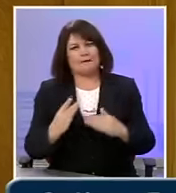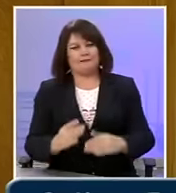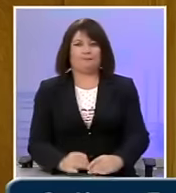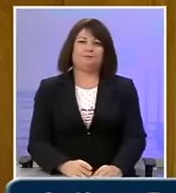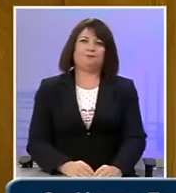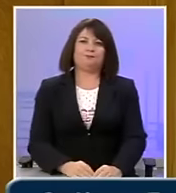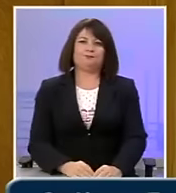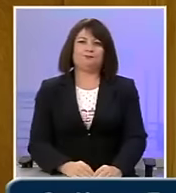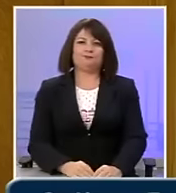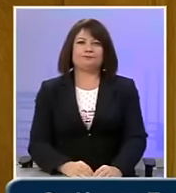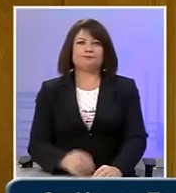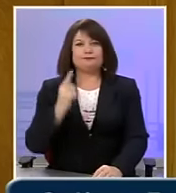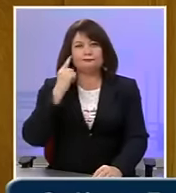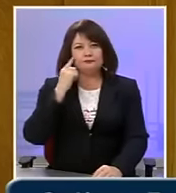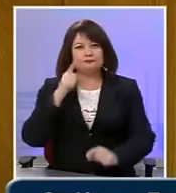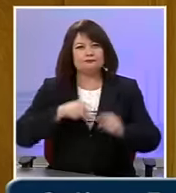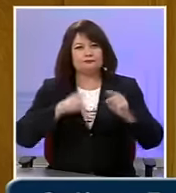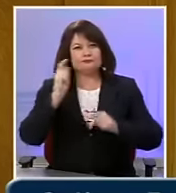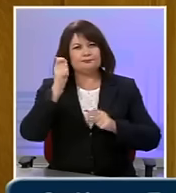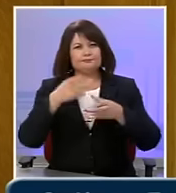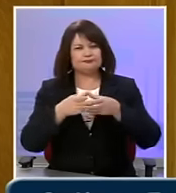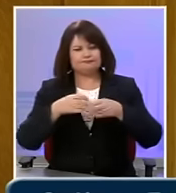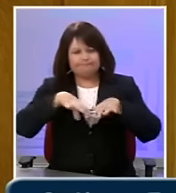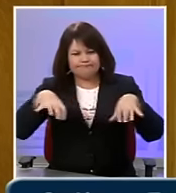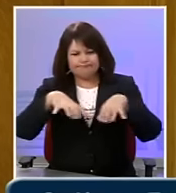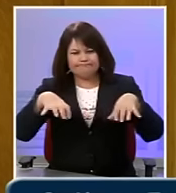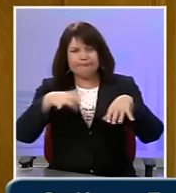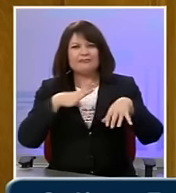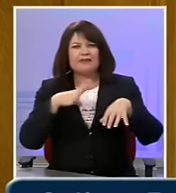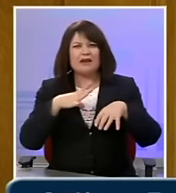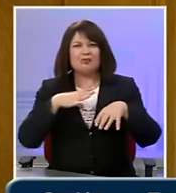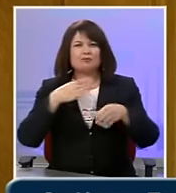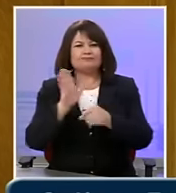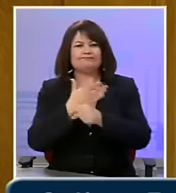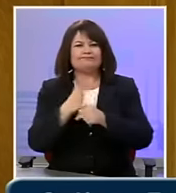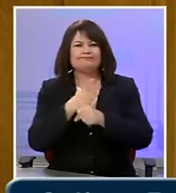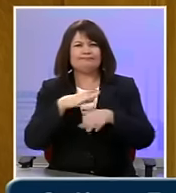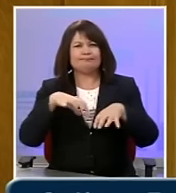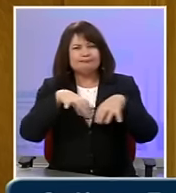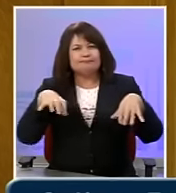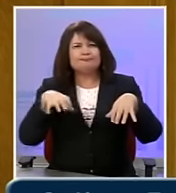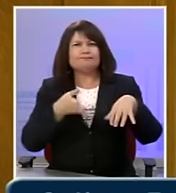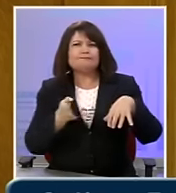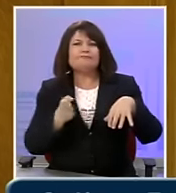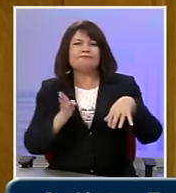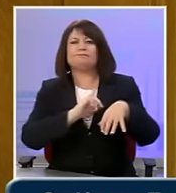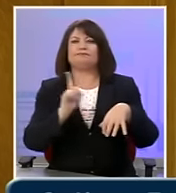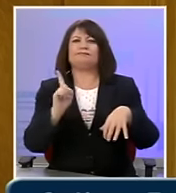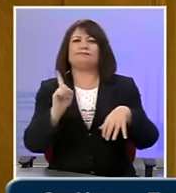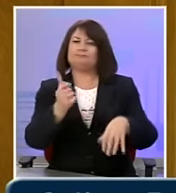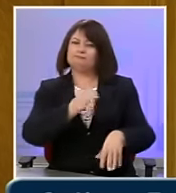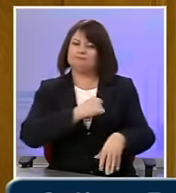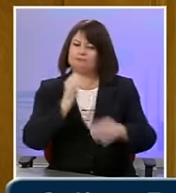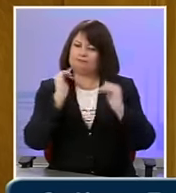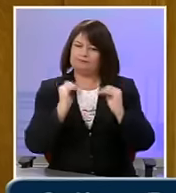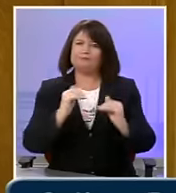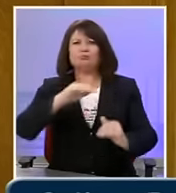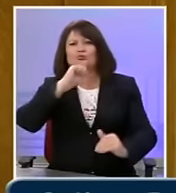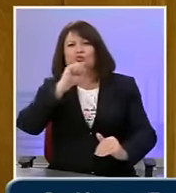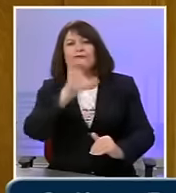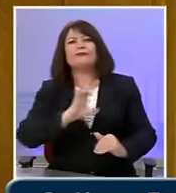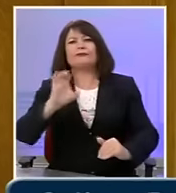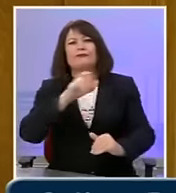λοιπόν διχαστικών δυνάμεων που οδηγούσαν σε διάσπαση, εσείς πιστέψατε στην ευρωπαϊκή ιδέα. Και